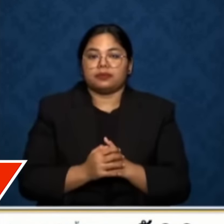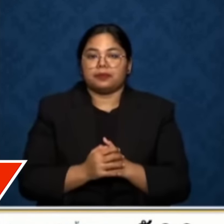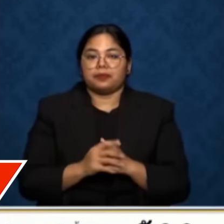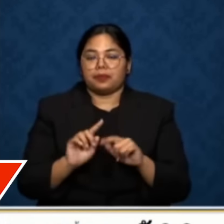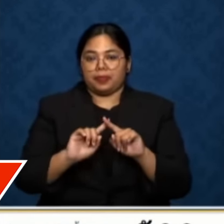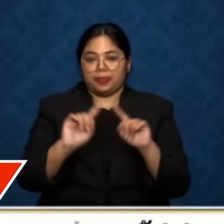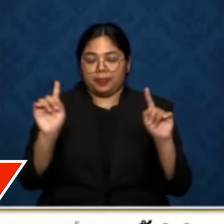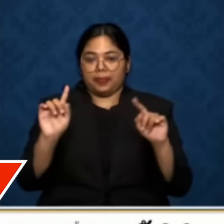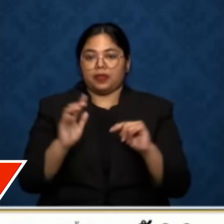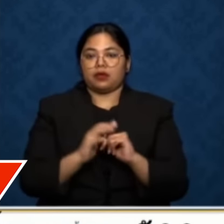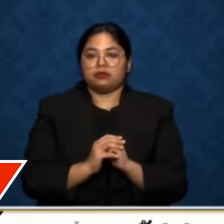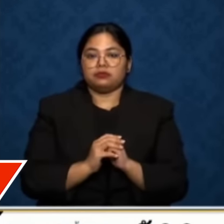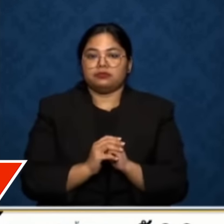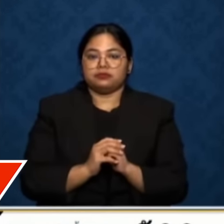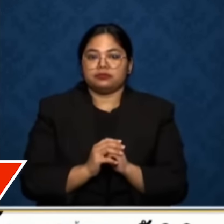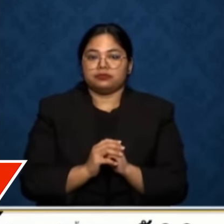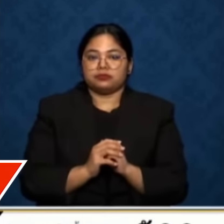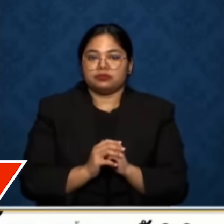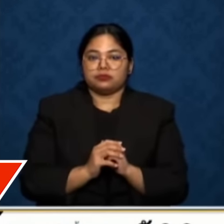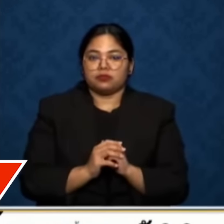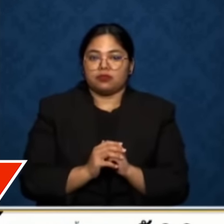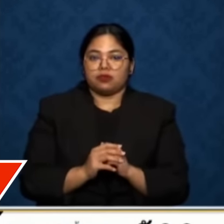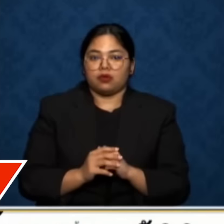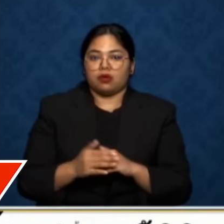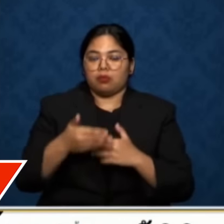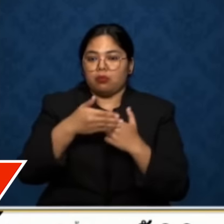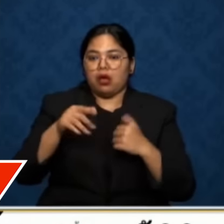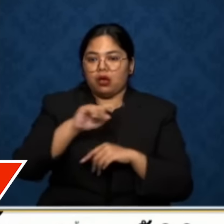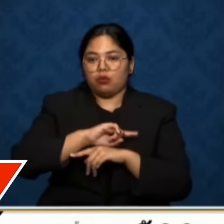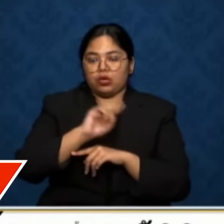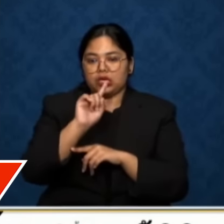แต่กรณีเนี่ยผ่าเมื่อวันที่23